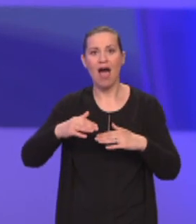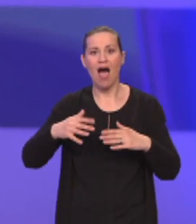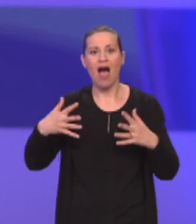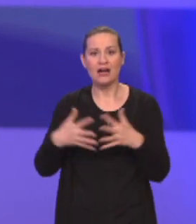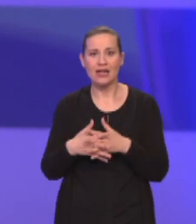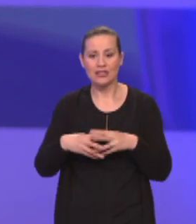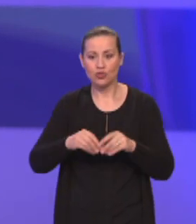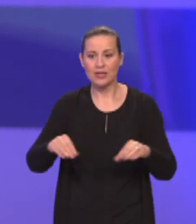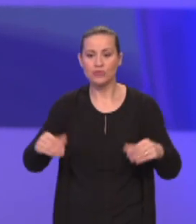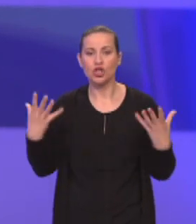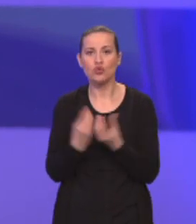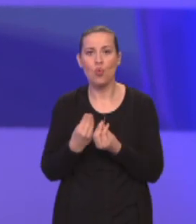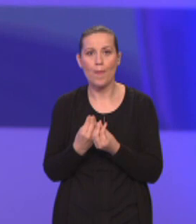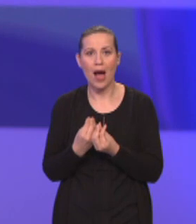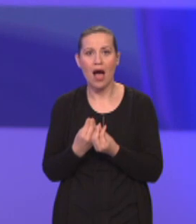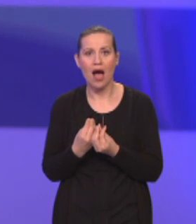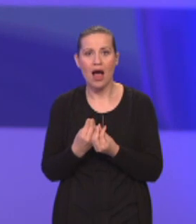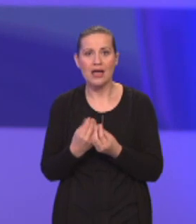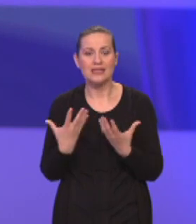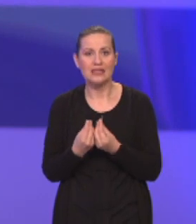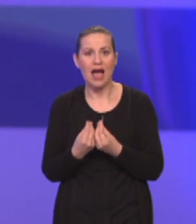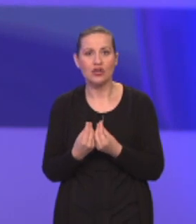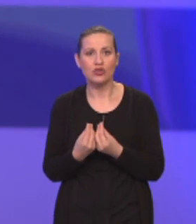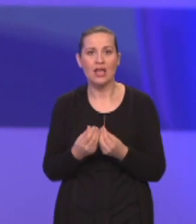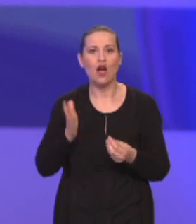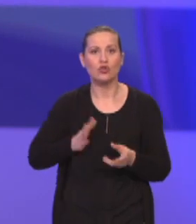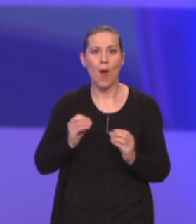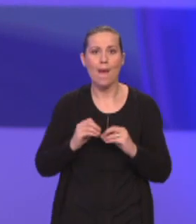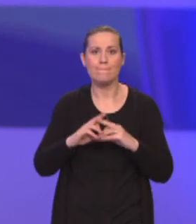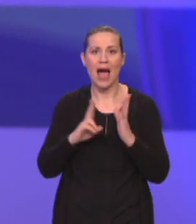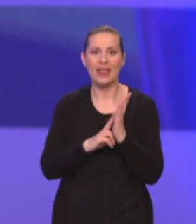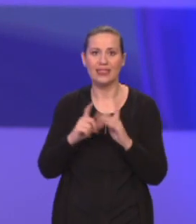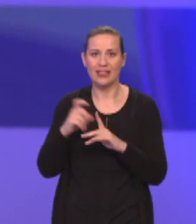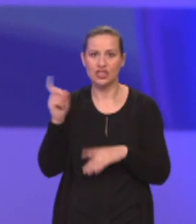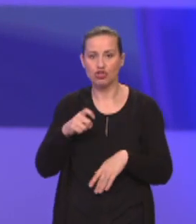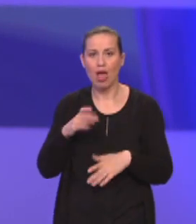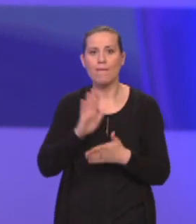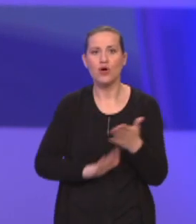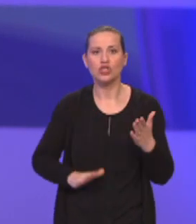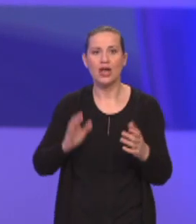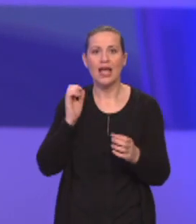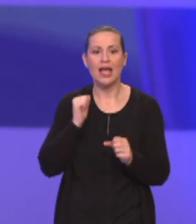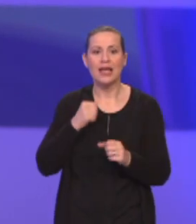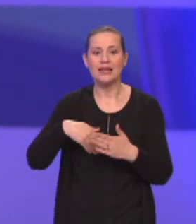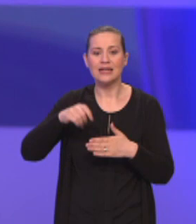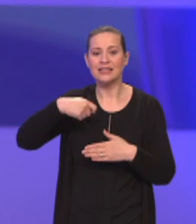Zagreba na čelu sa gradonačelnikom grada gospodinom Bandićom i krenuli smo u projekt izgradnje doma Fra Mladen